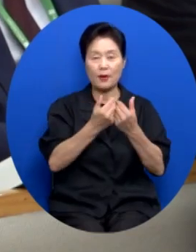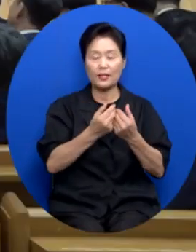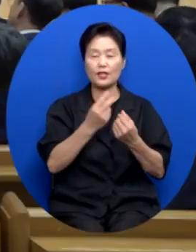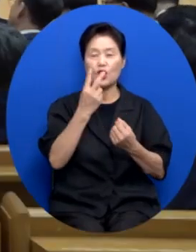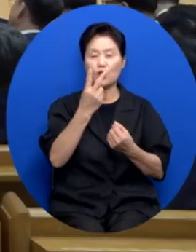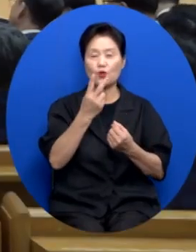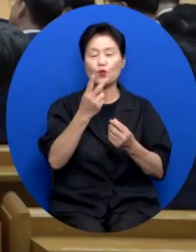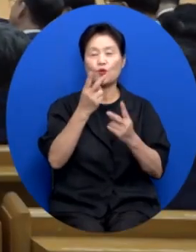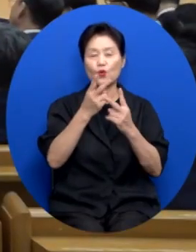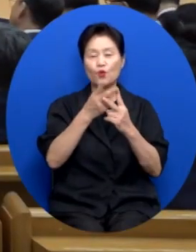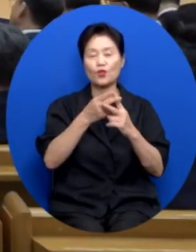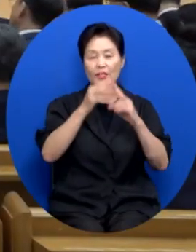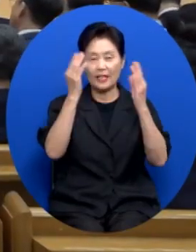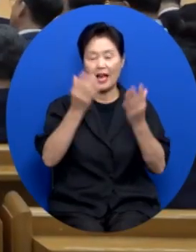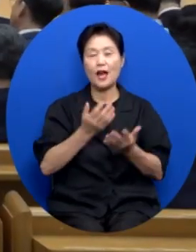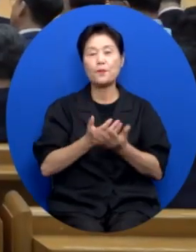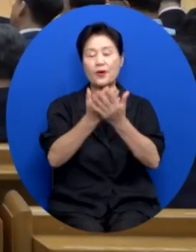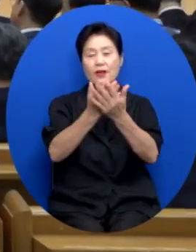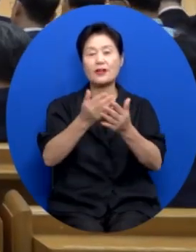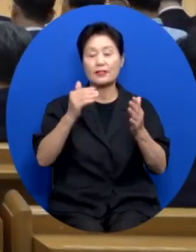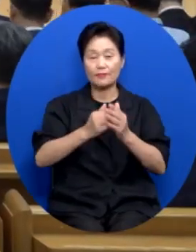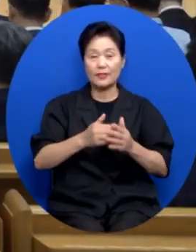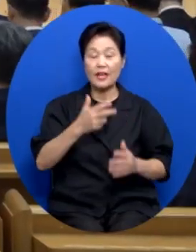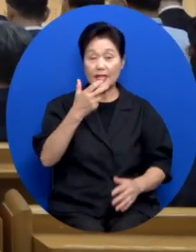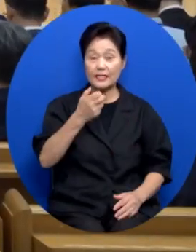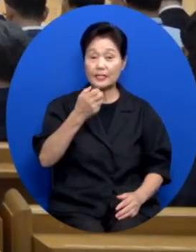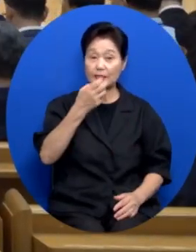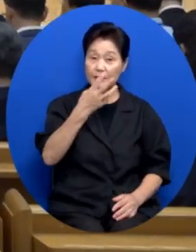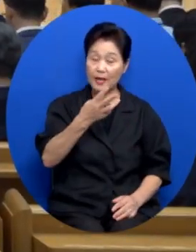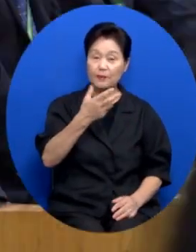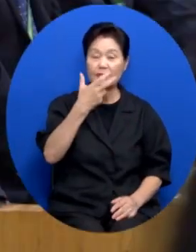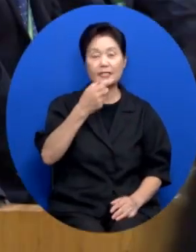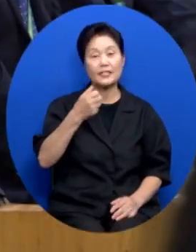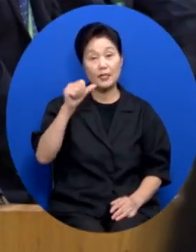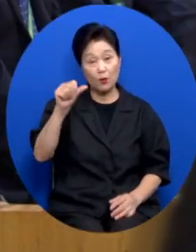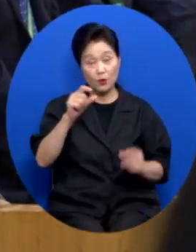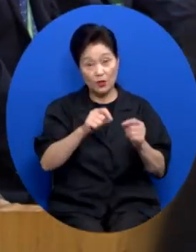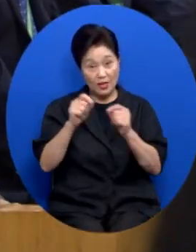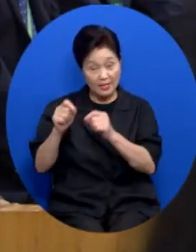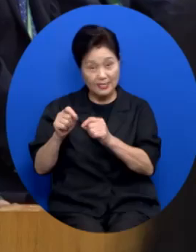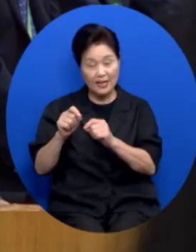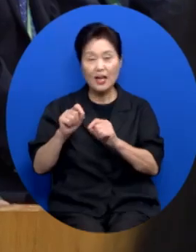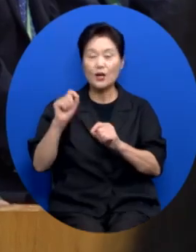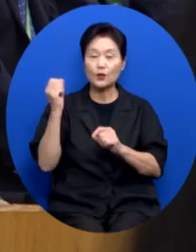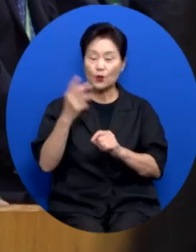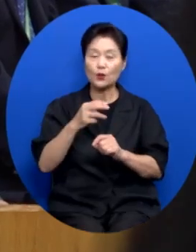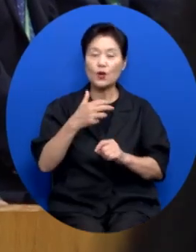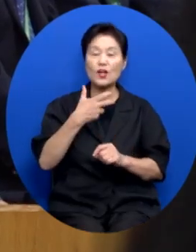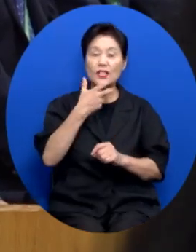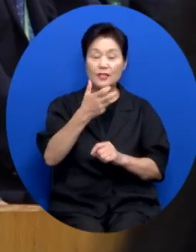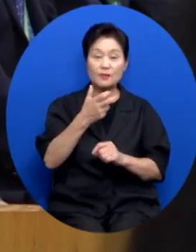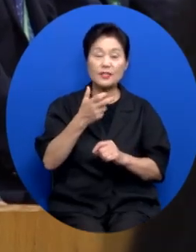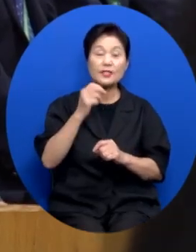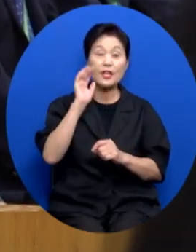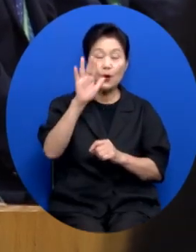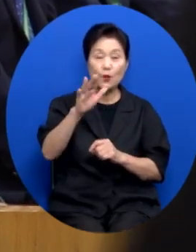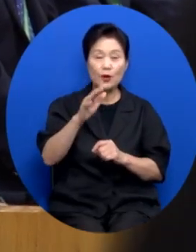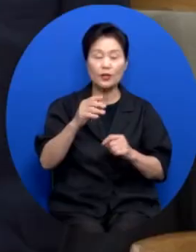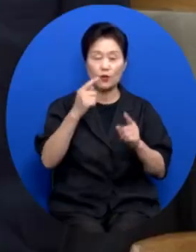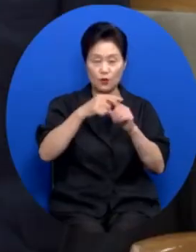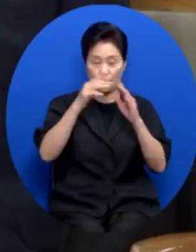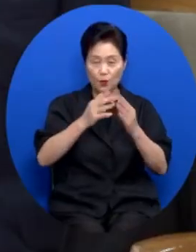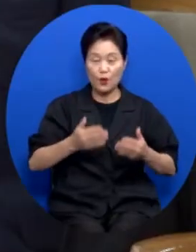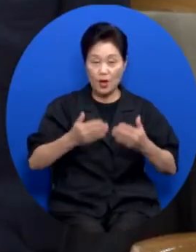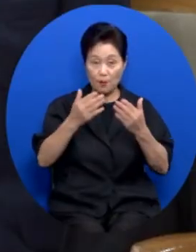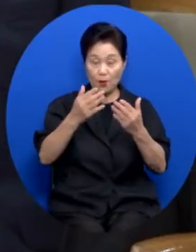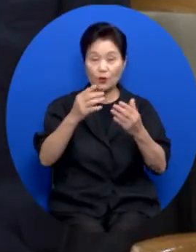올라왔습니다. 73세 또는 75세로 연장하되 만 70세 이후 목회와 교회 봉사 외에